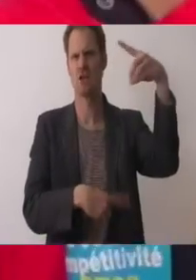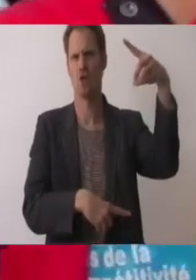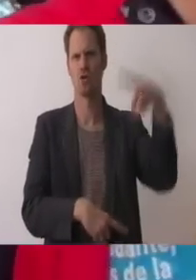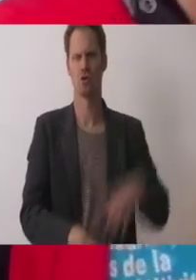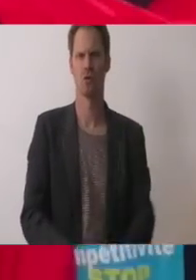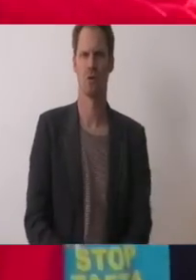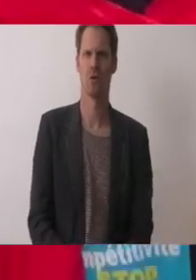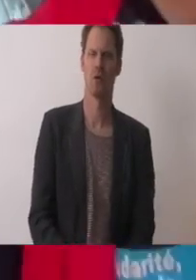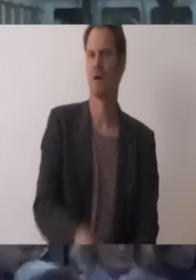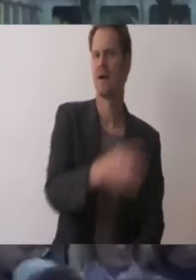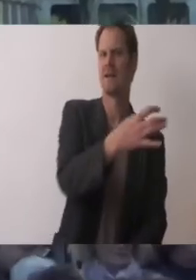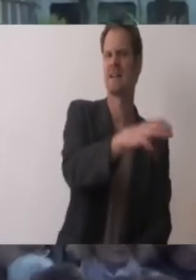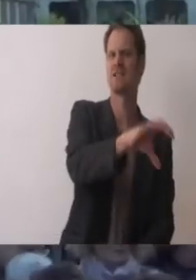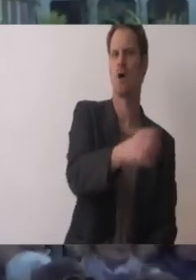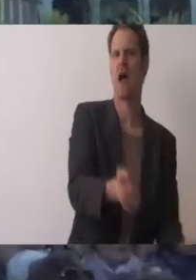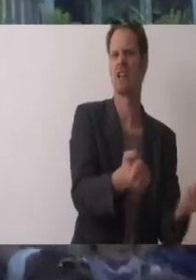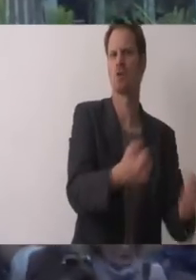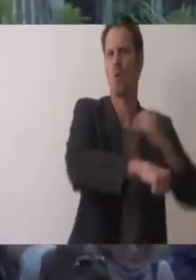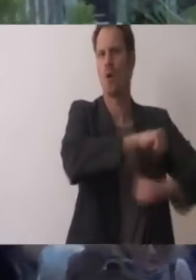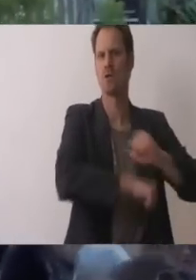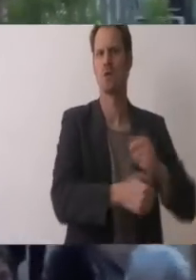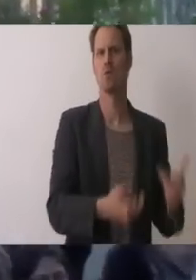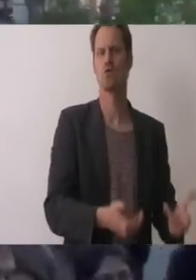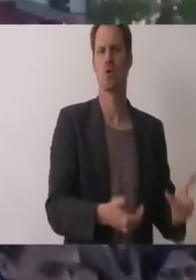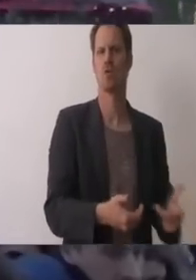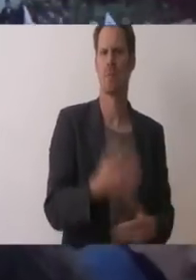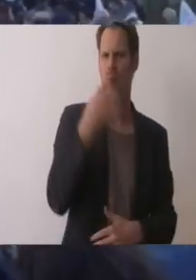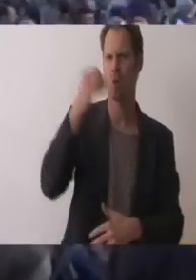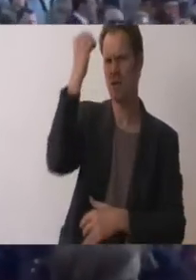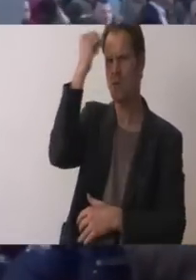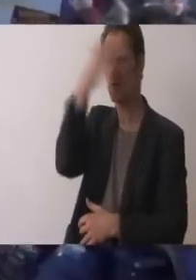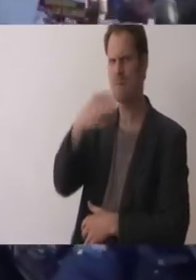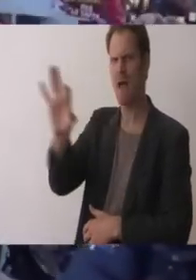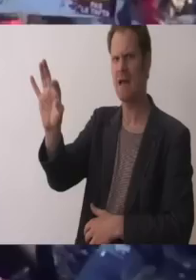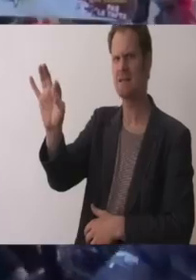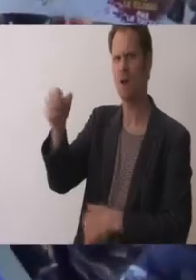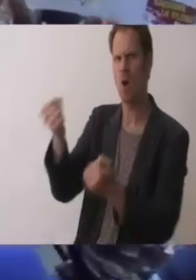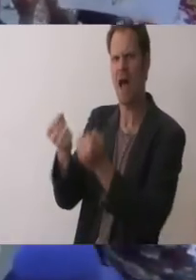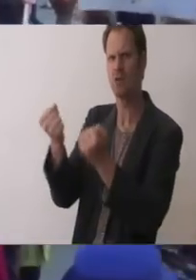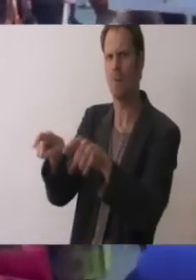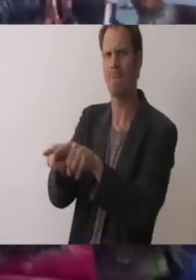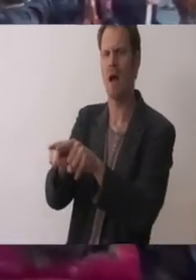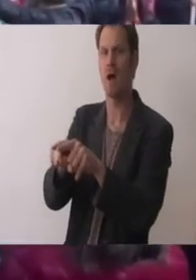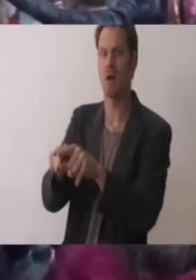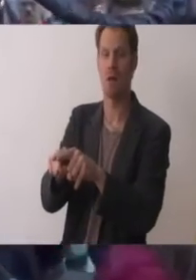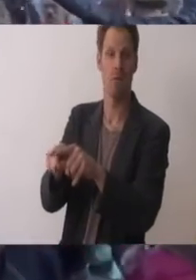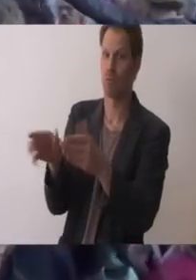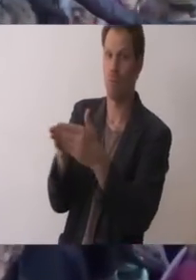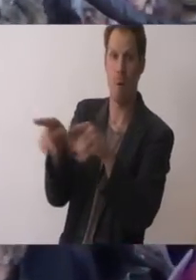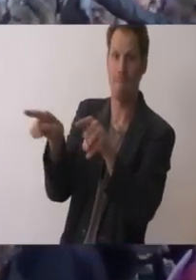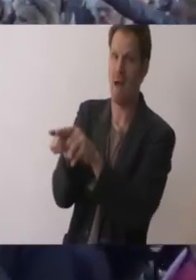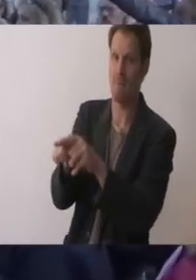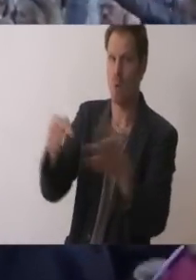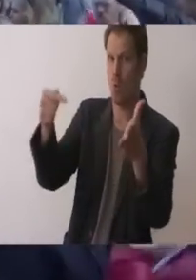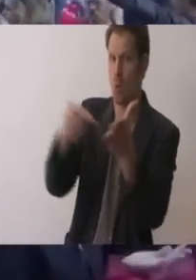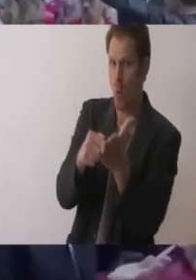répondent résistance. Plus de 700 actions organisées aujourd'hui. Il y a plus d'une cinquantaine d'actions aux États-Unis là. Ils demandent la